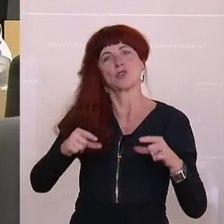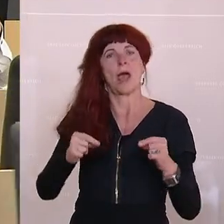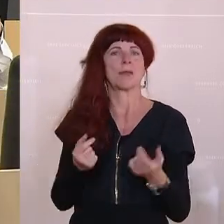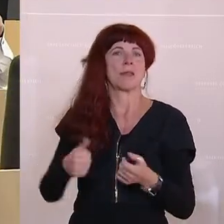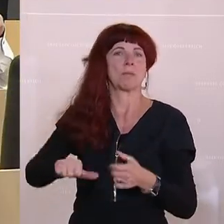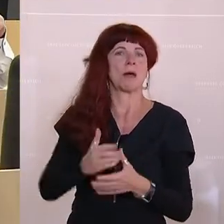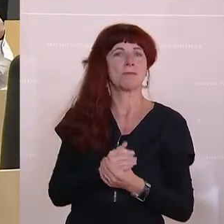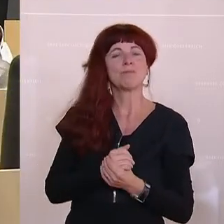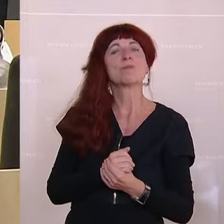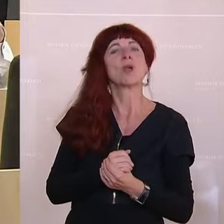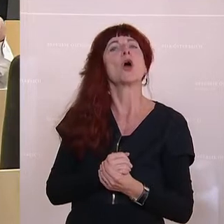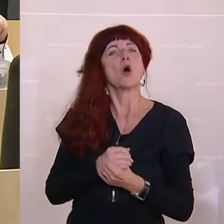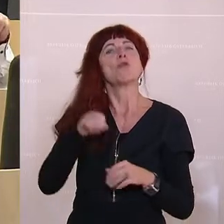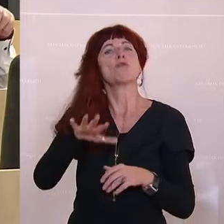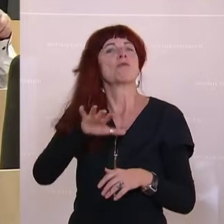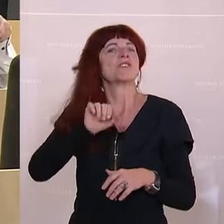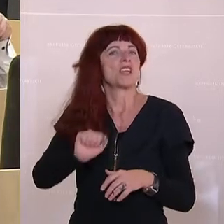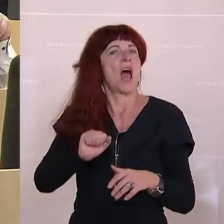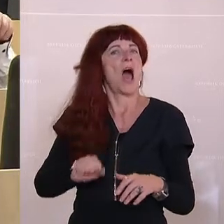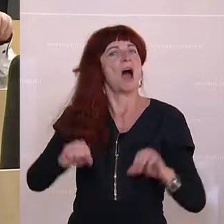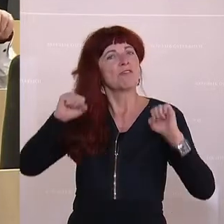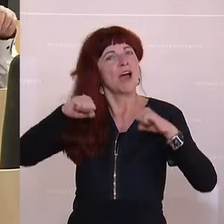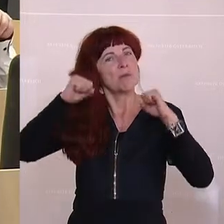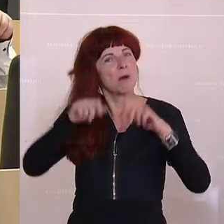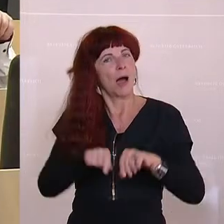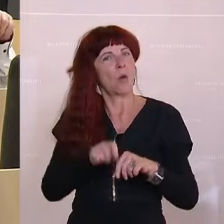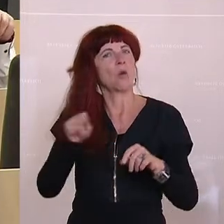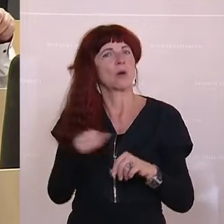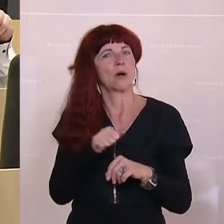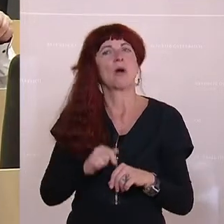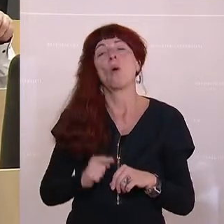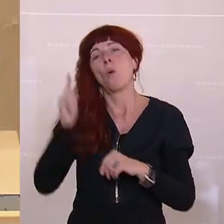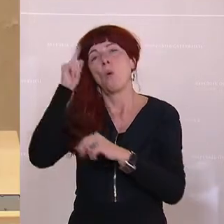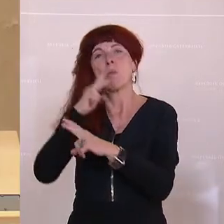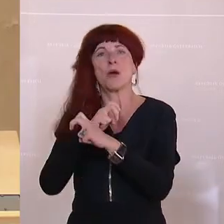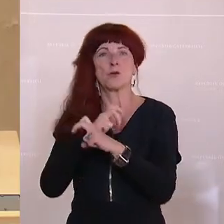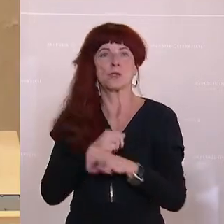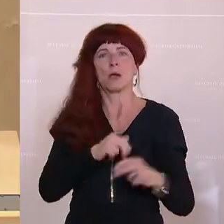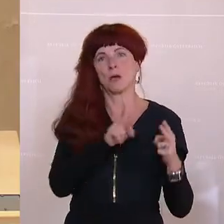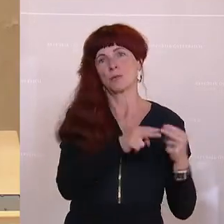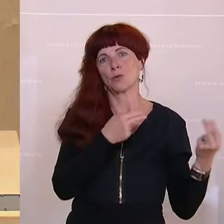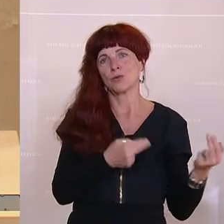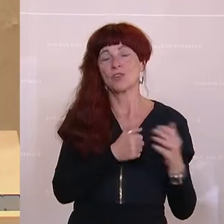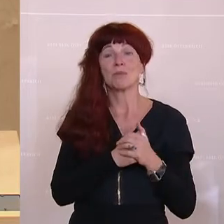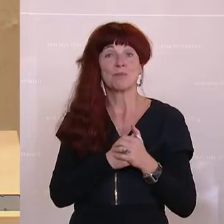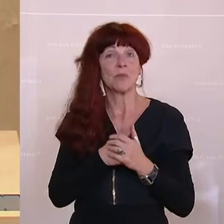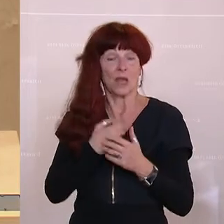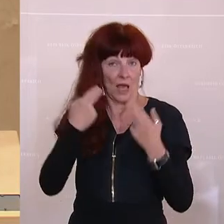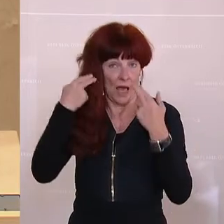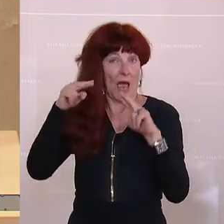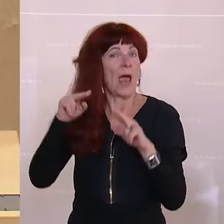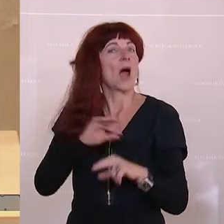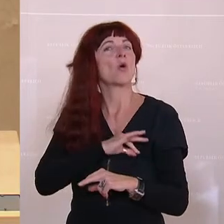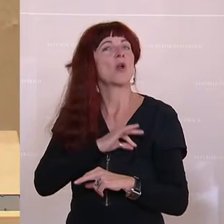mit Oberösterreich. Und Kollege Smolle, weil Sie das jetzt das Land Oberösterreich so hochgehalten haben und das ISTA auch erwähnt